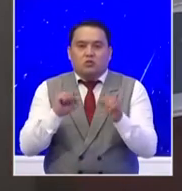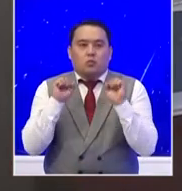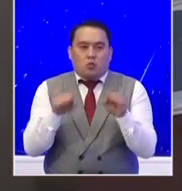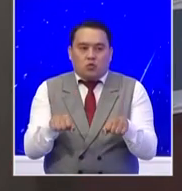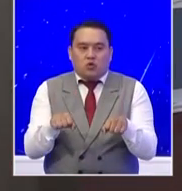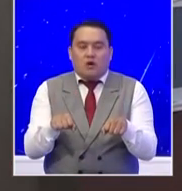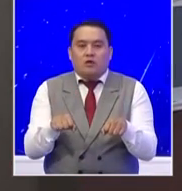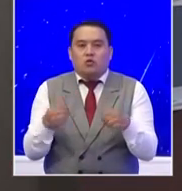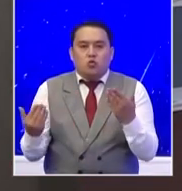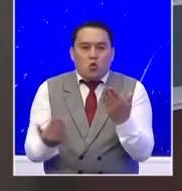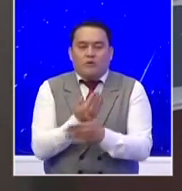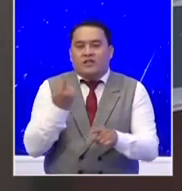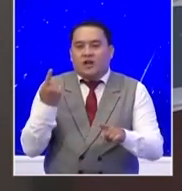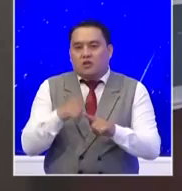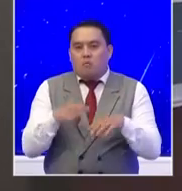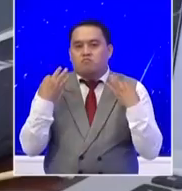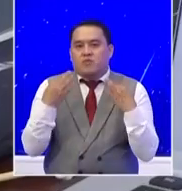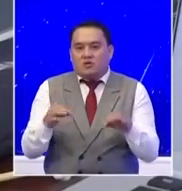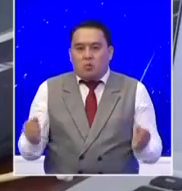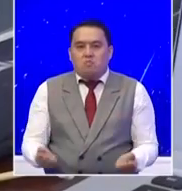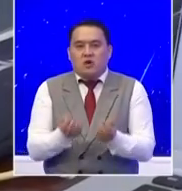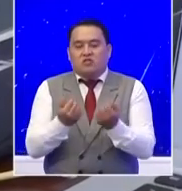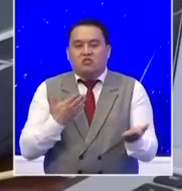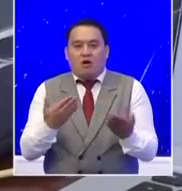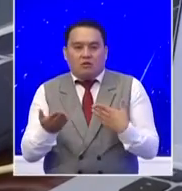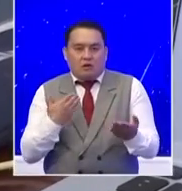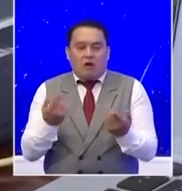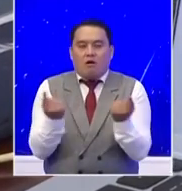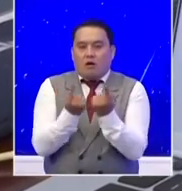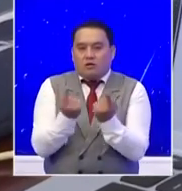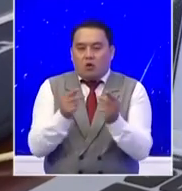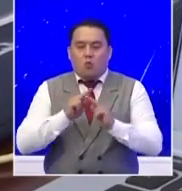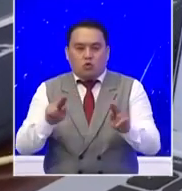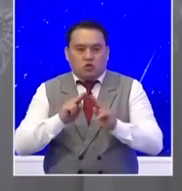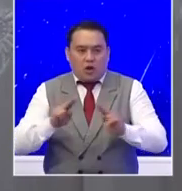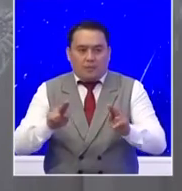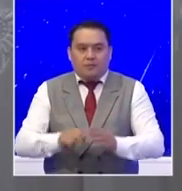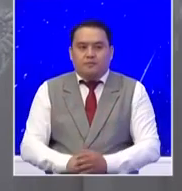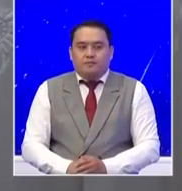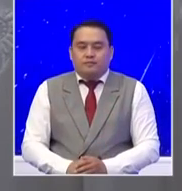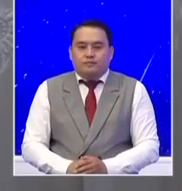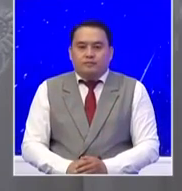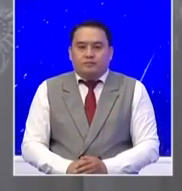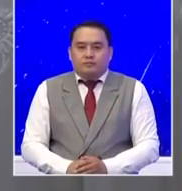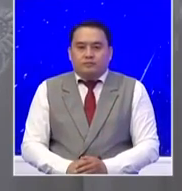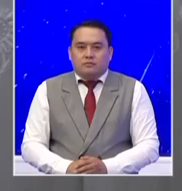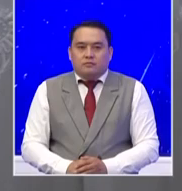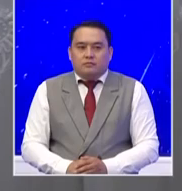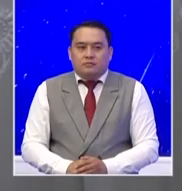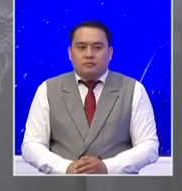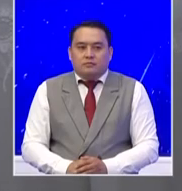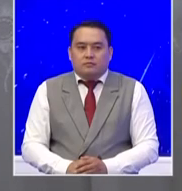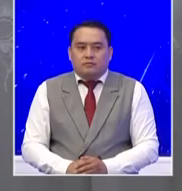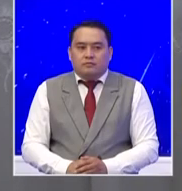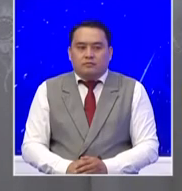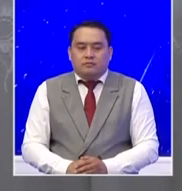запрещает. Благо, современные технологии позволяют поддерживать отношения как с одноклассниками, так и с учителями. Дистанционное обучение нам